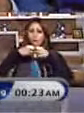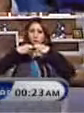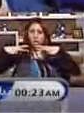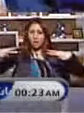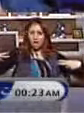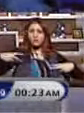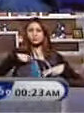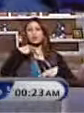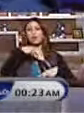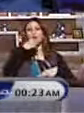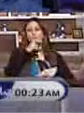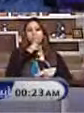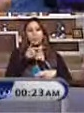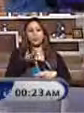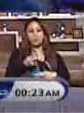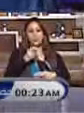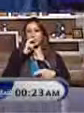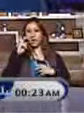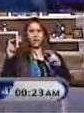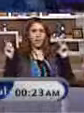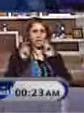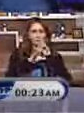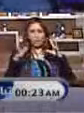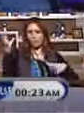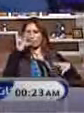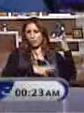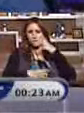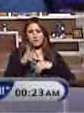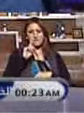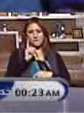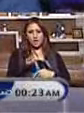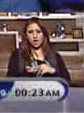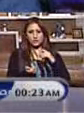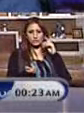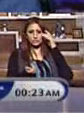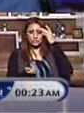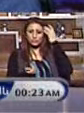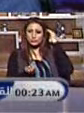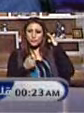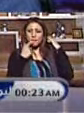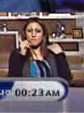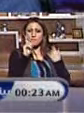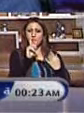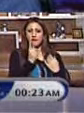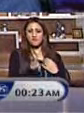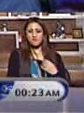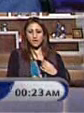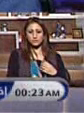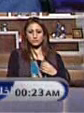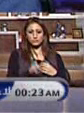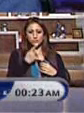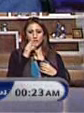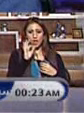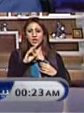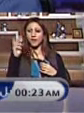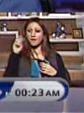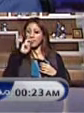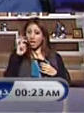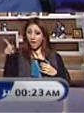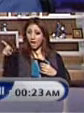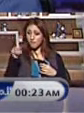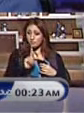الحوار ال جوني بتاع كل يوم ده خلاص احنا يعني كان بيرم التونسي الله يرحمه يقول